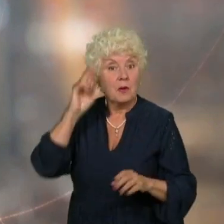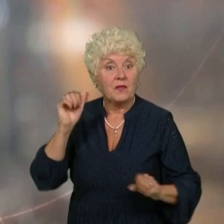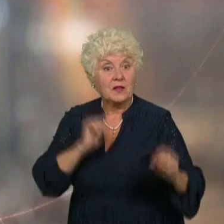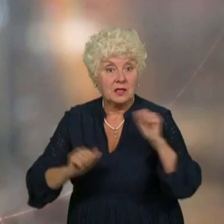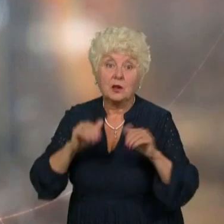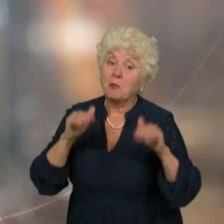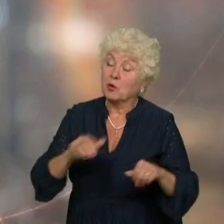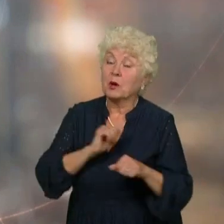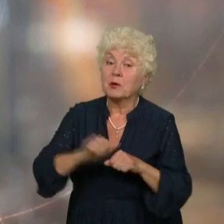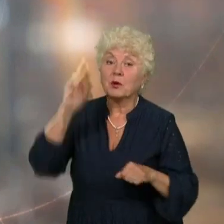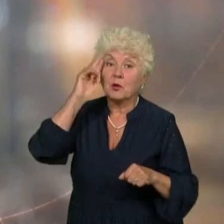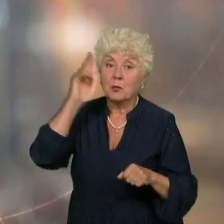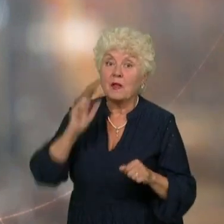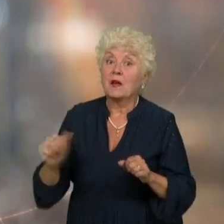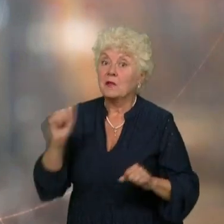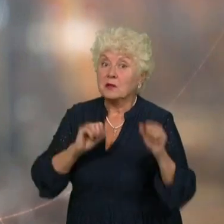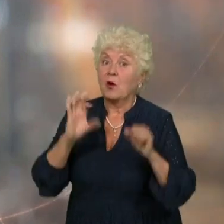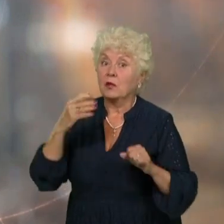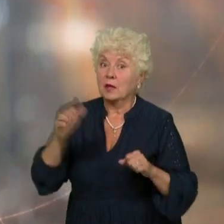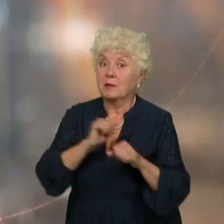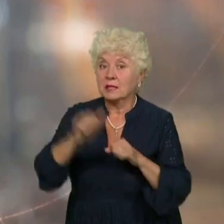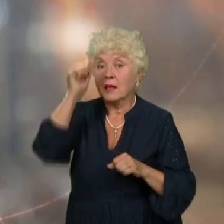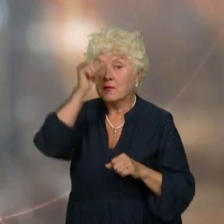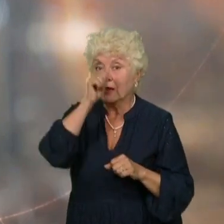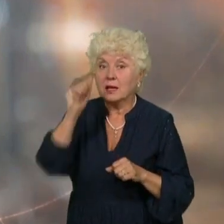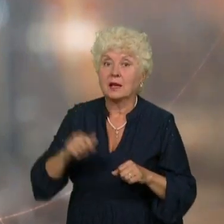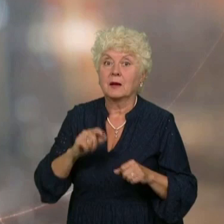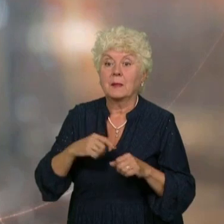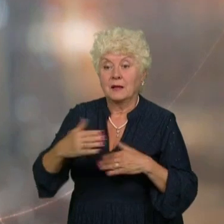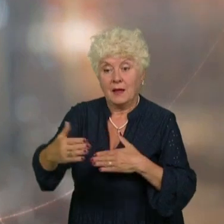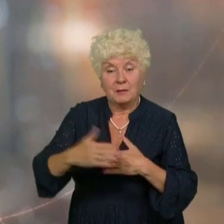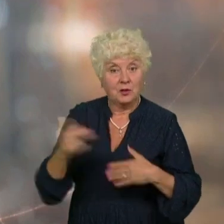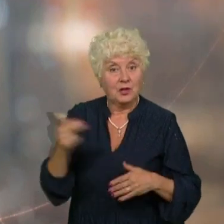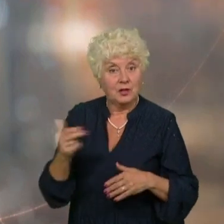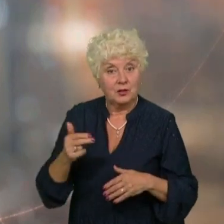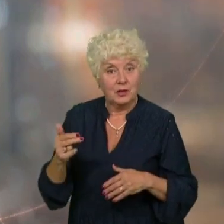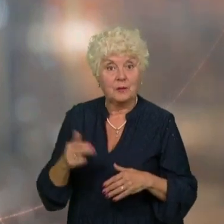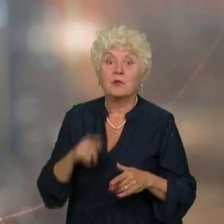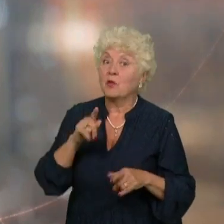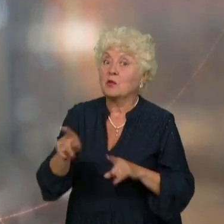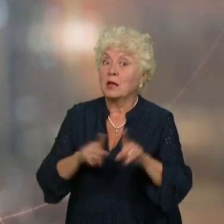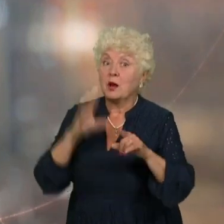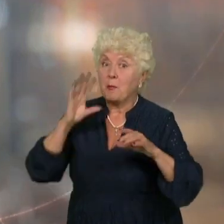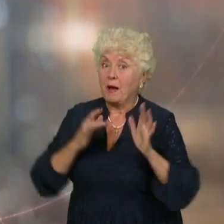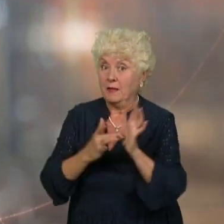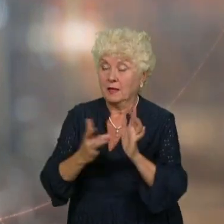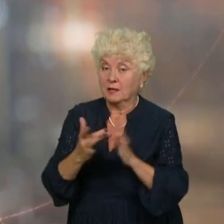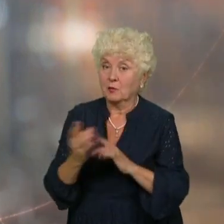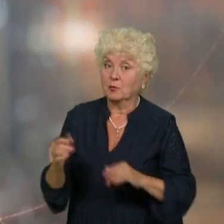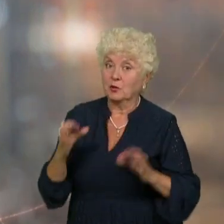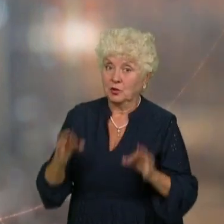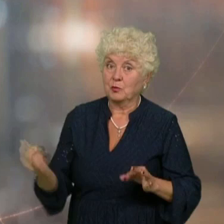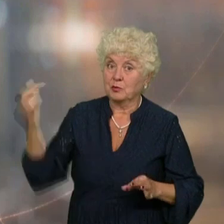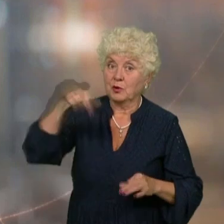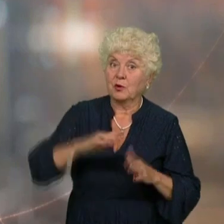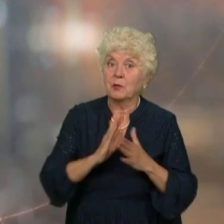może być rozumiana fizycznie i właśnie o tym jest Ewangelia z najbliższej niedzieli Otóż Pan Jezus dzisiaj przechodzi